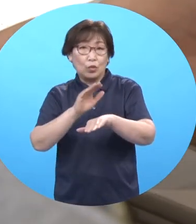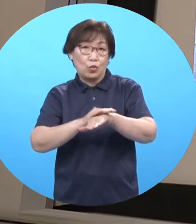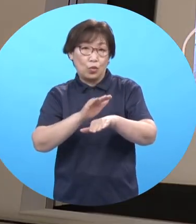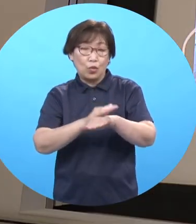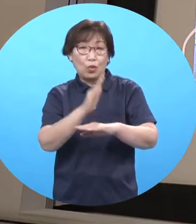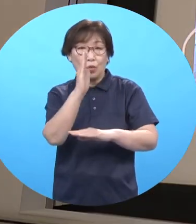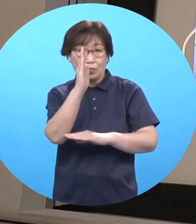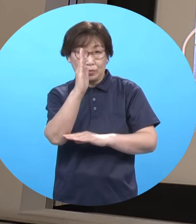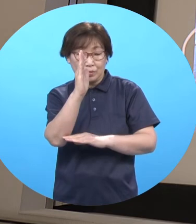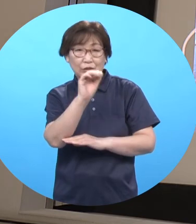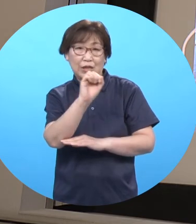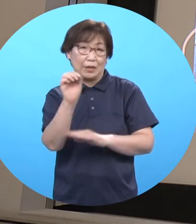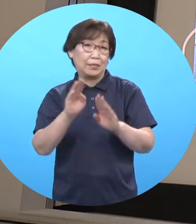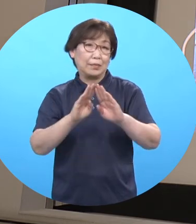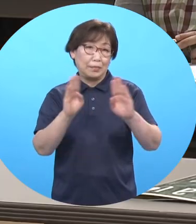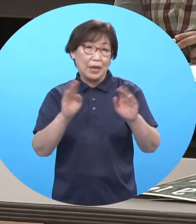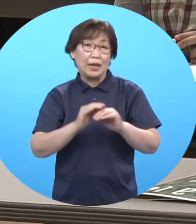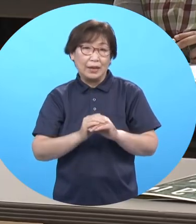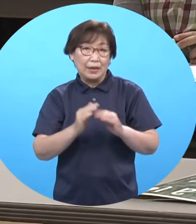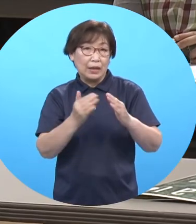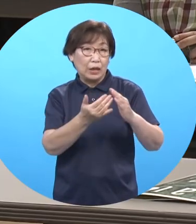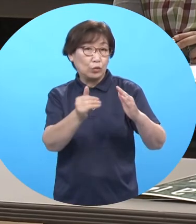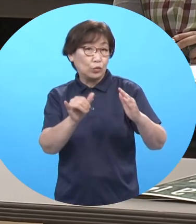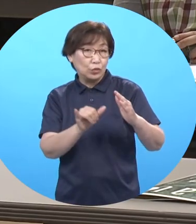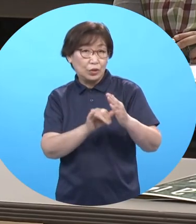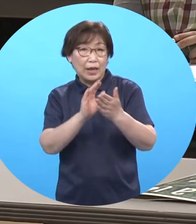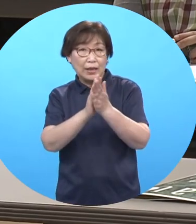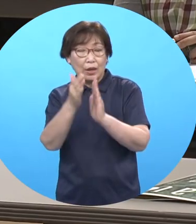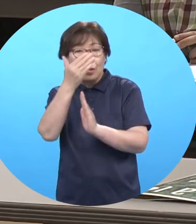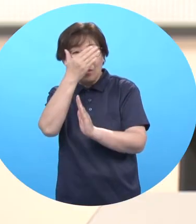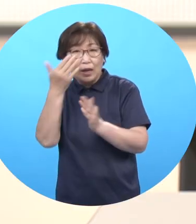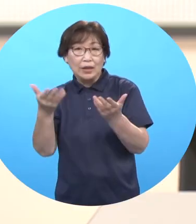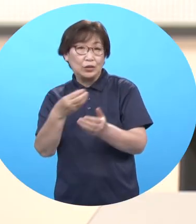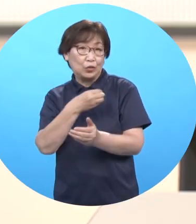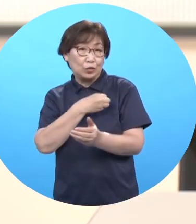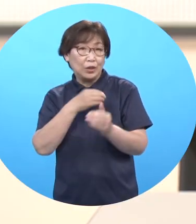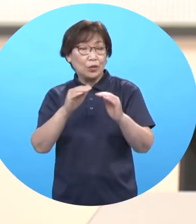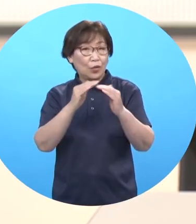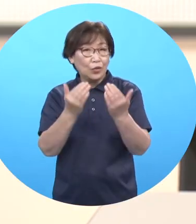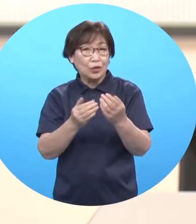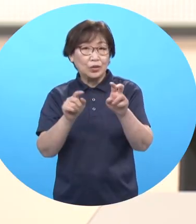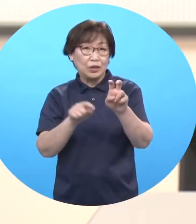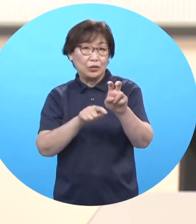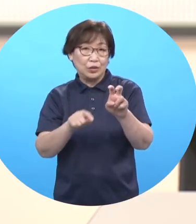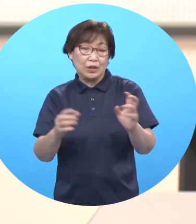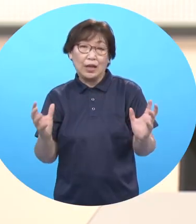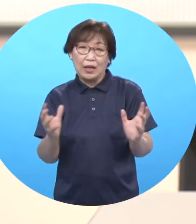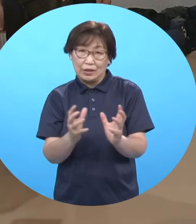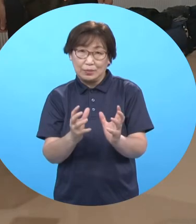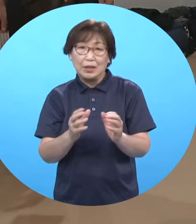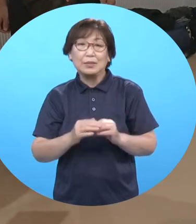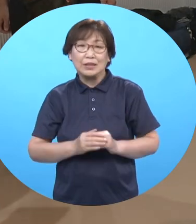れ、家族連れや県の若手職員などおよそ20人が集まりました。